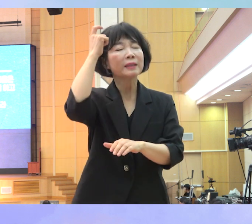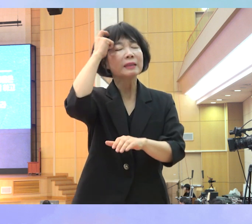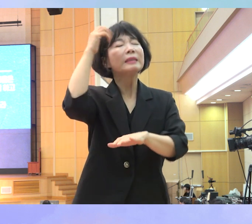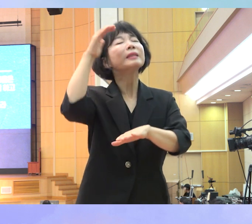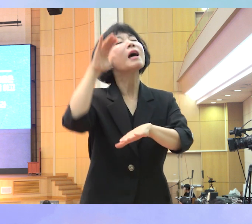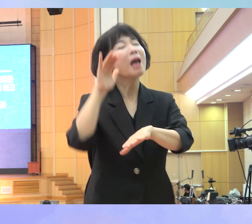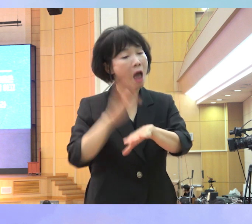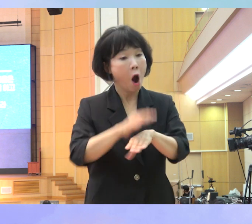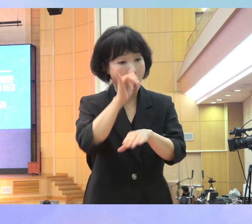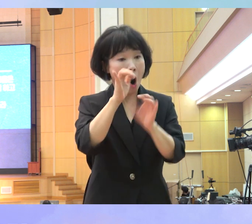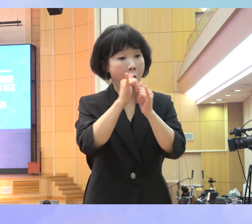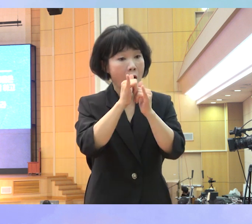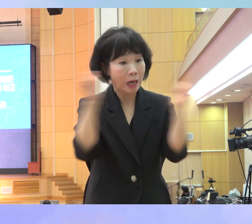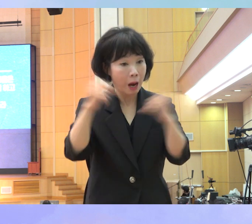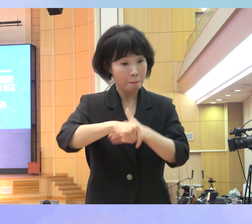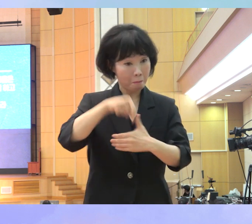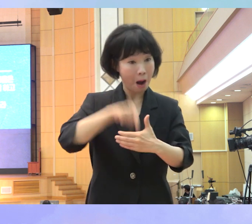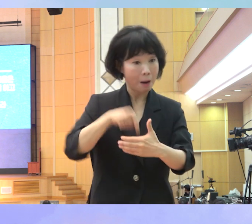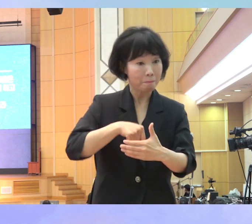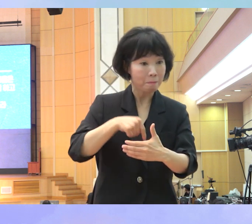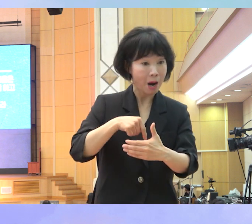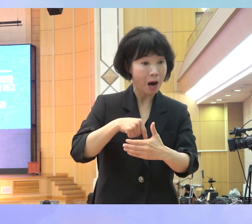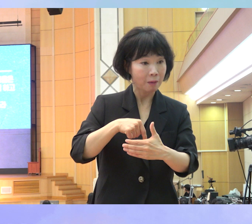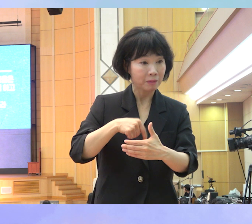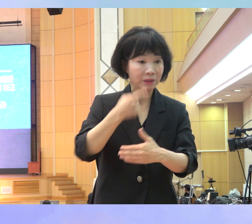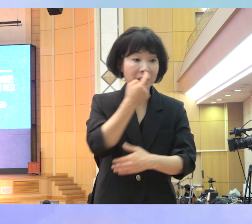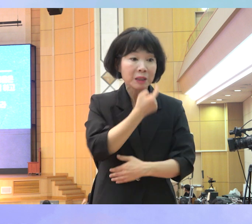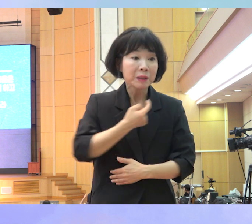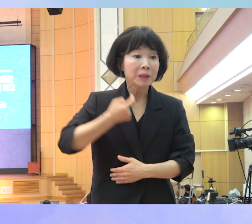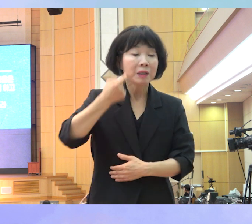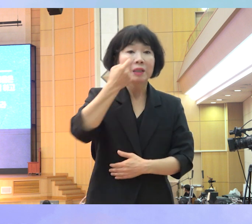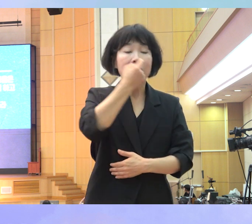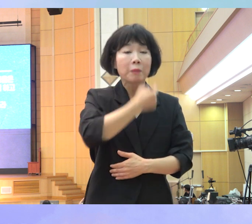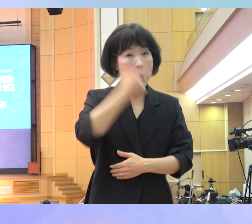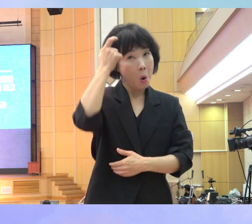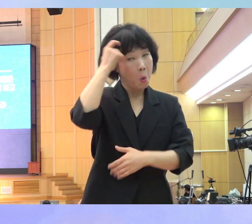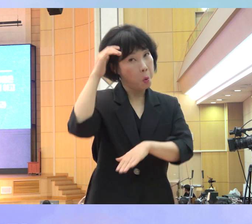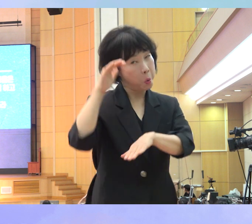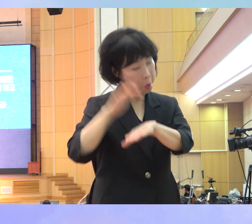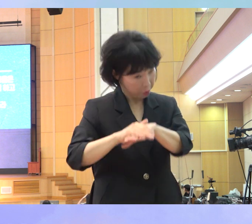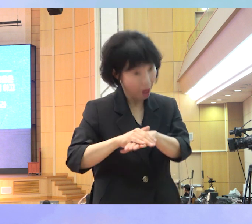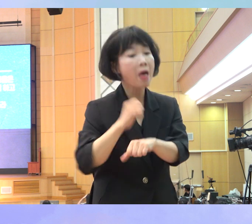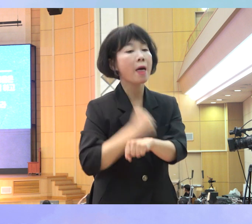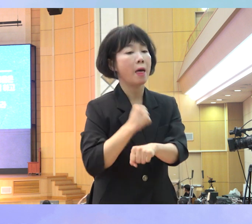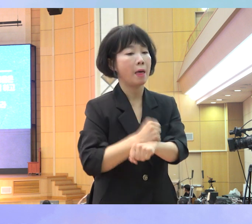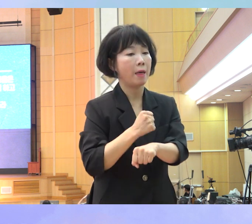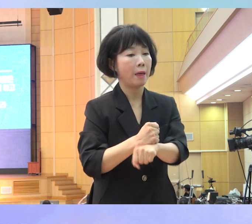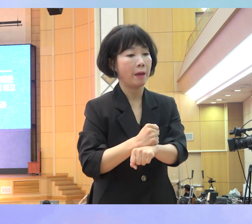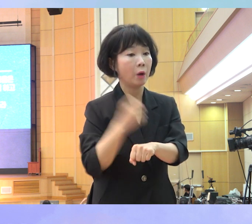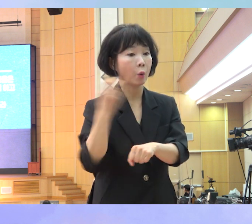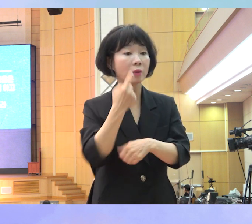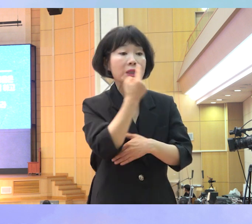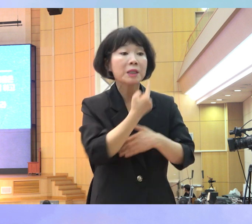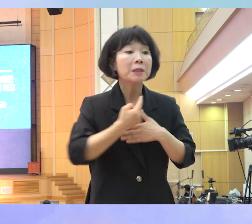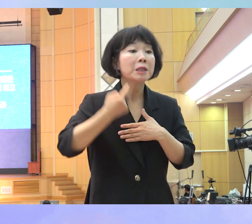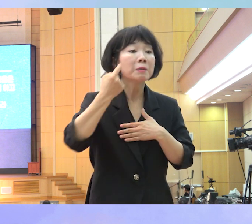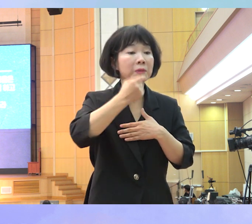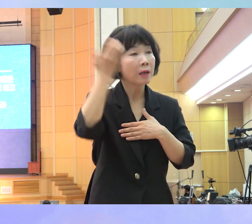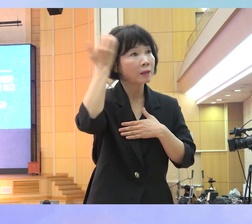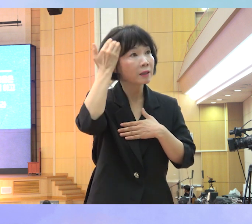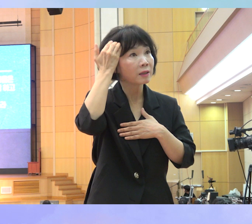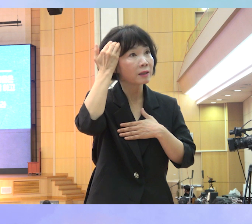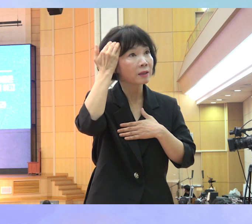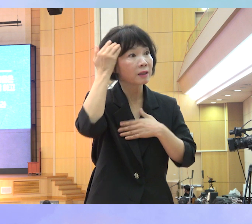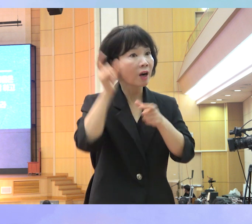시작. 지혜로운 자의 마음은 그 입을 슬기롭게 하고 또 그 입술에